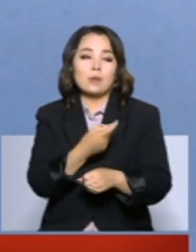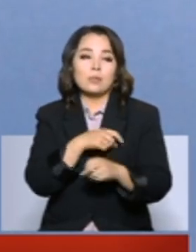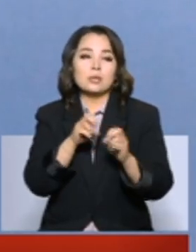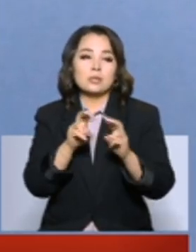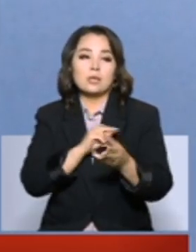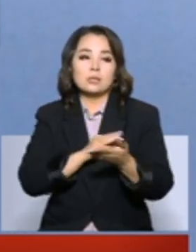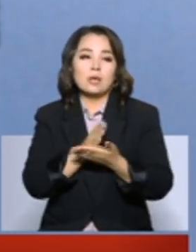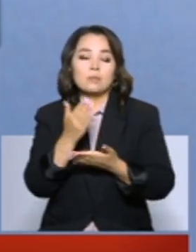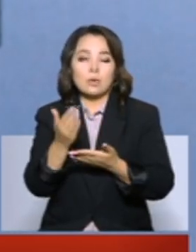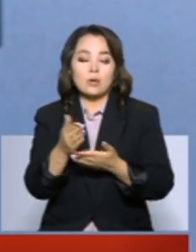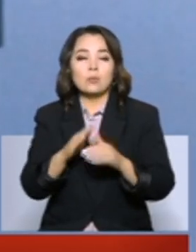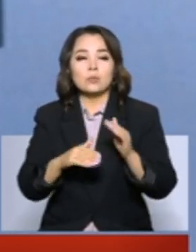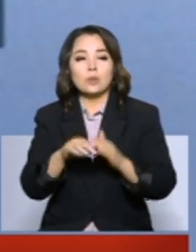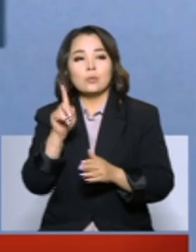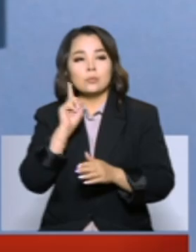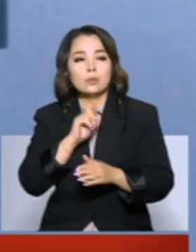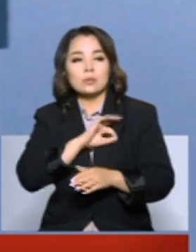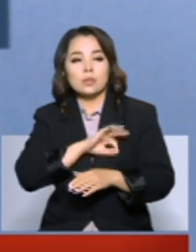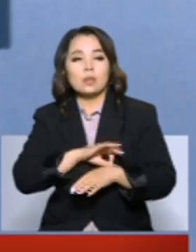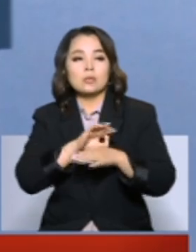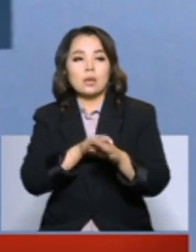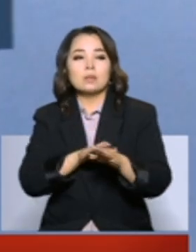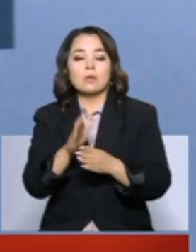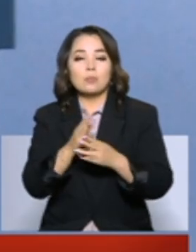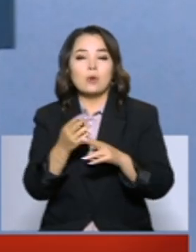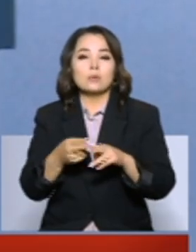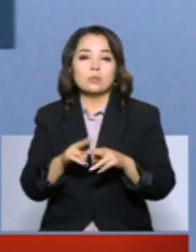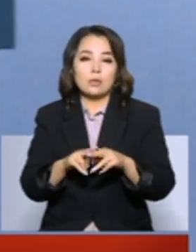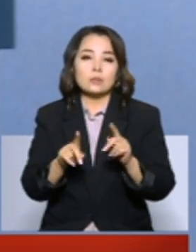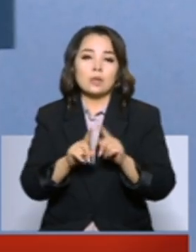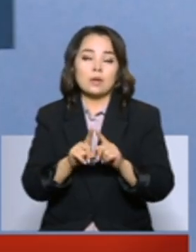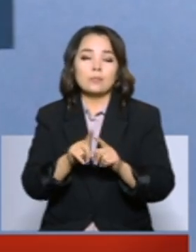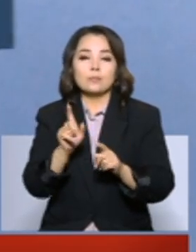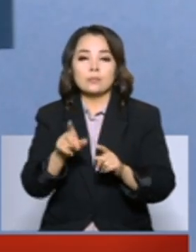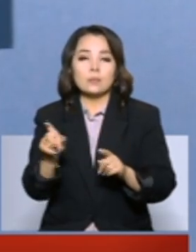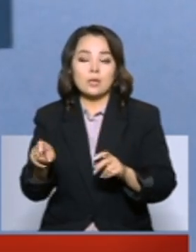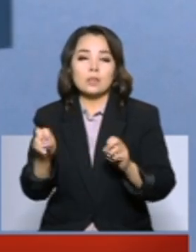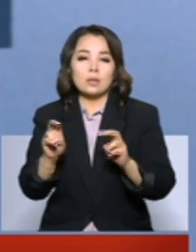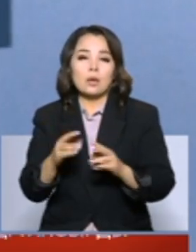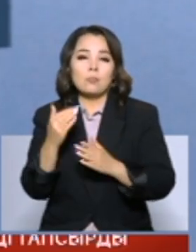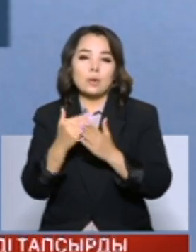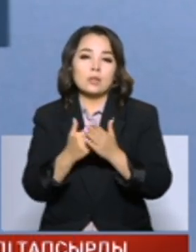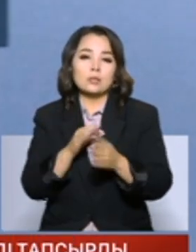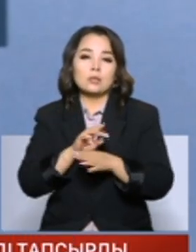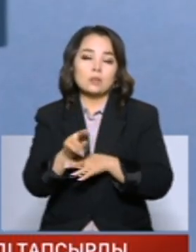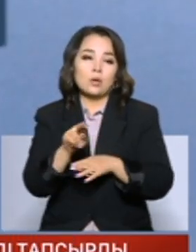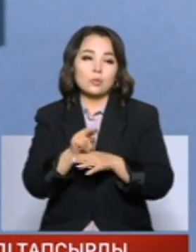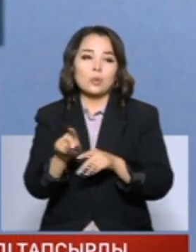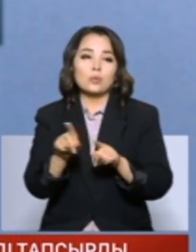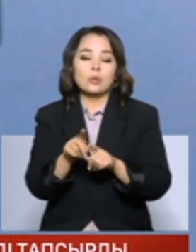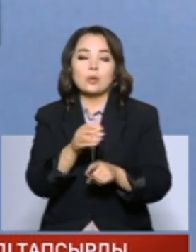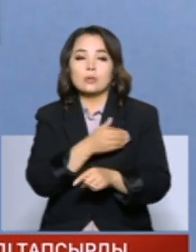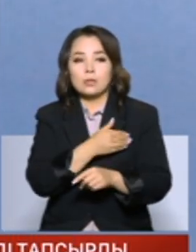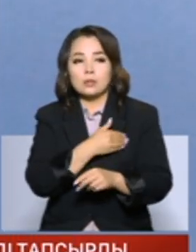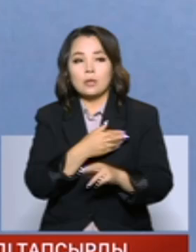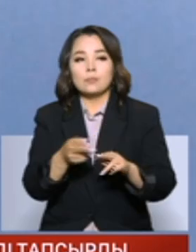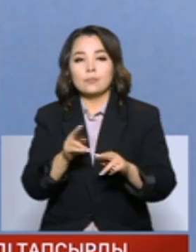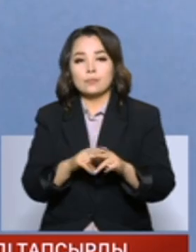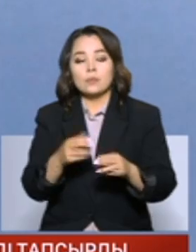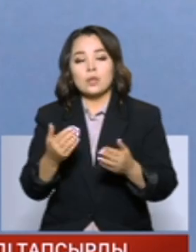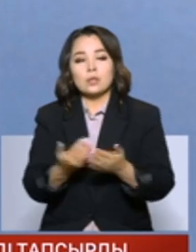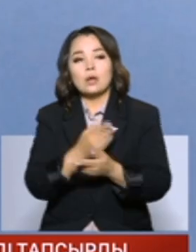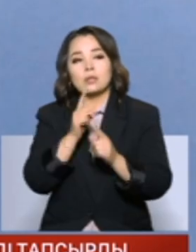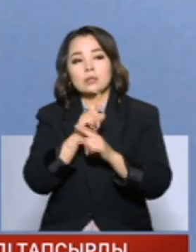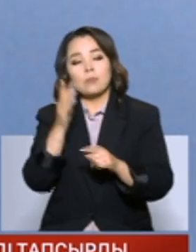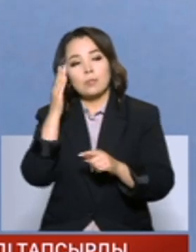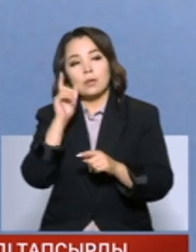медициналық қызметтің қол жетілімдігі артады дейді. Ол үшін алдымен мергерлерді арнайы бағдарлама бойынша оқытып алмақ. Жаңашылдыққа